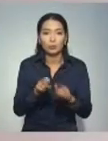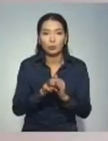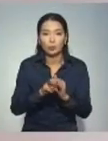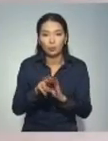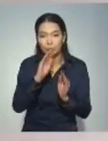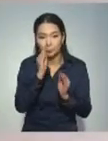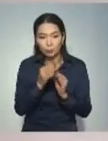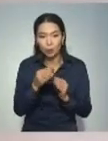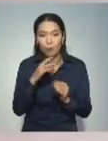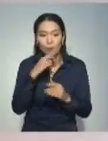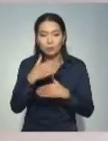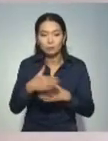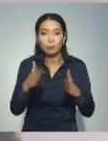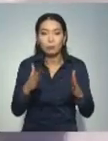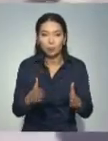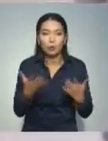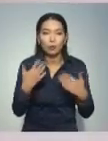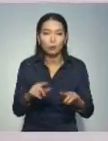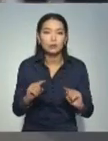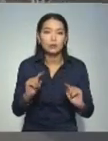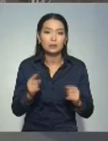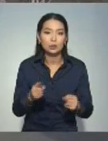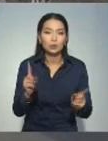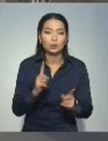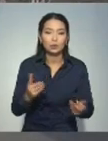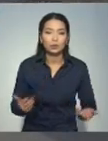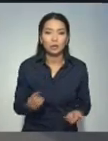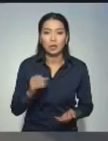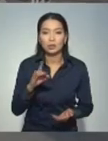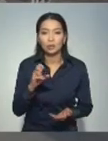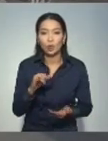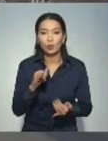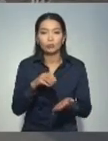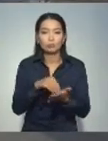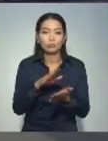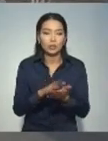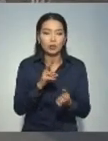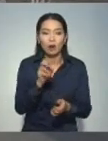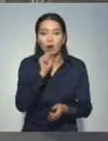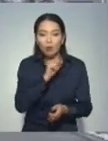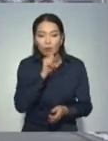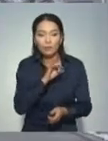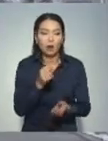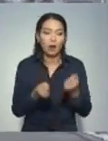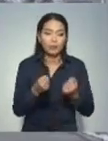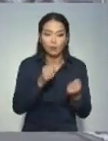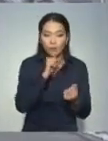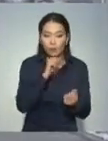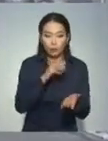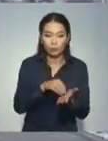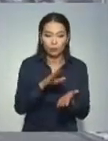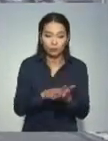спрятаться в мусорном баке подозреваемого задержали оказалось что жителя травы уже состоит на учете как угонщик и автовор